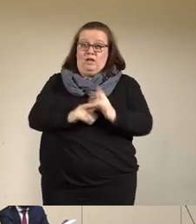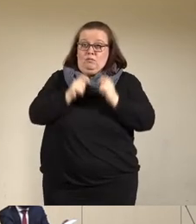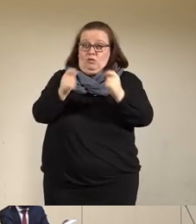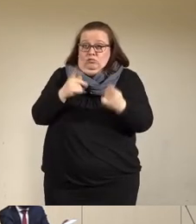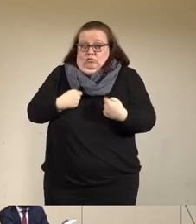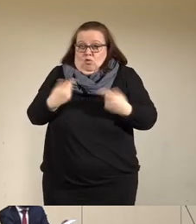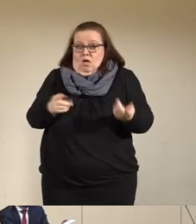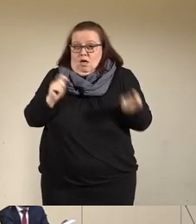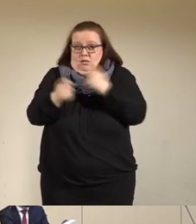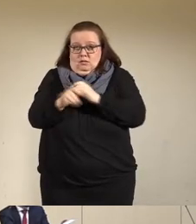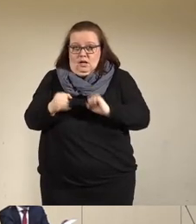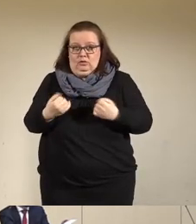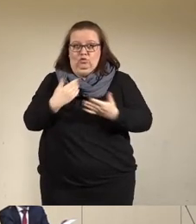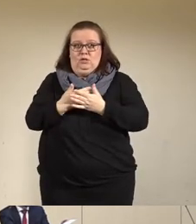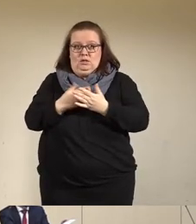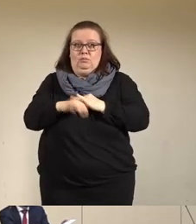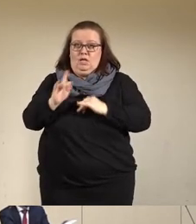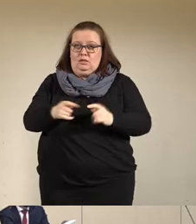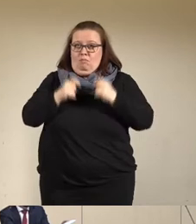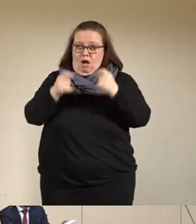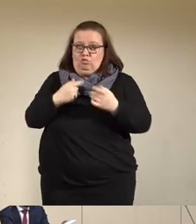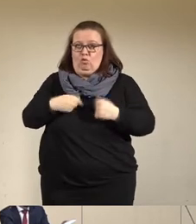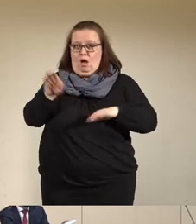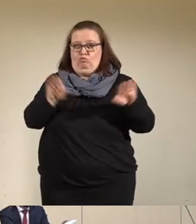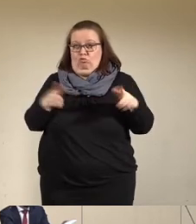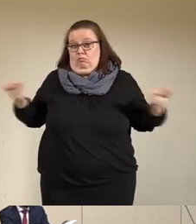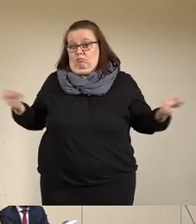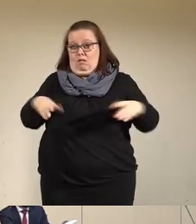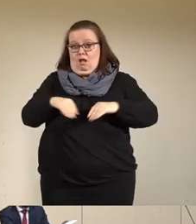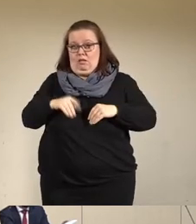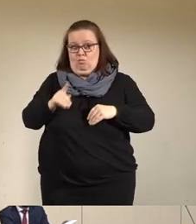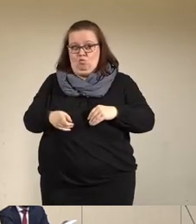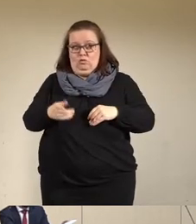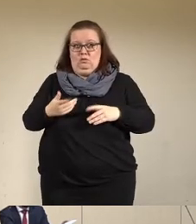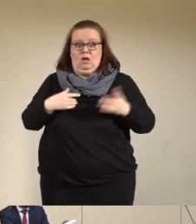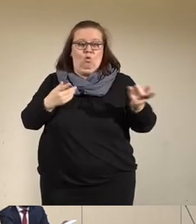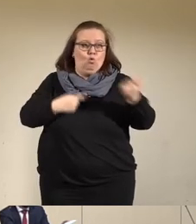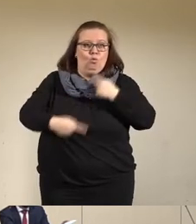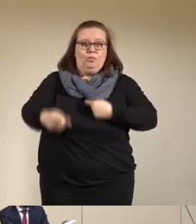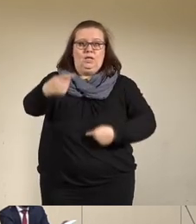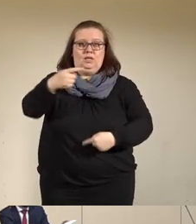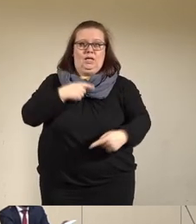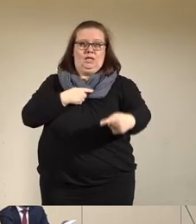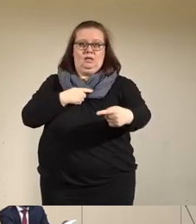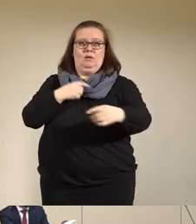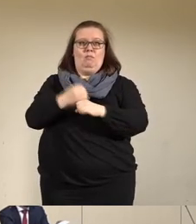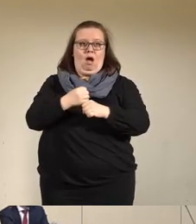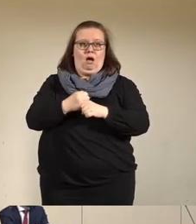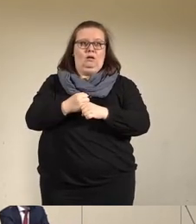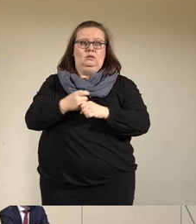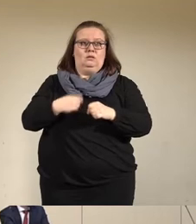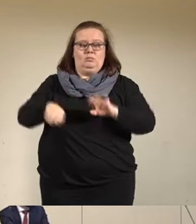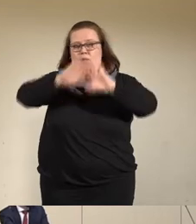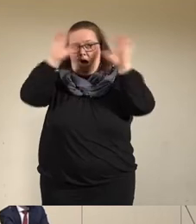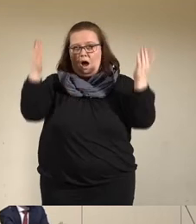ändern, und bringe das, was beantragt ist, zur Abstimmung. Und wir können das auch umgekehrt machen, dass ich erstmal alles